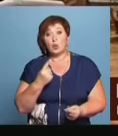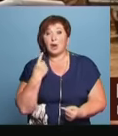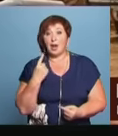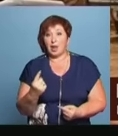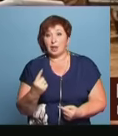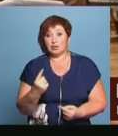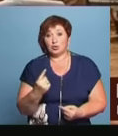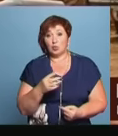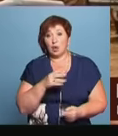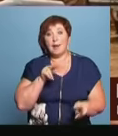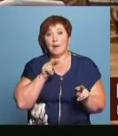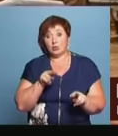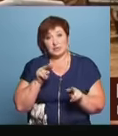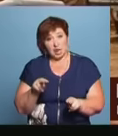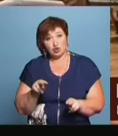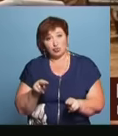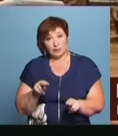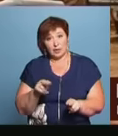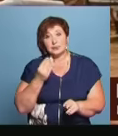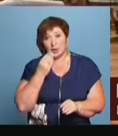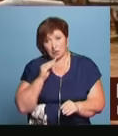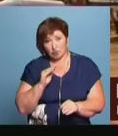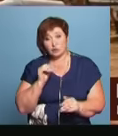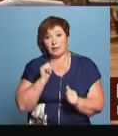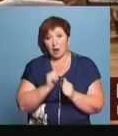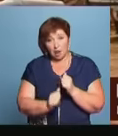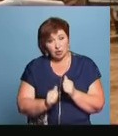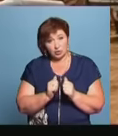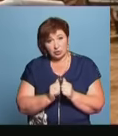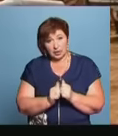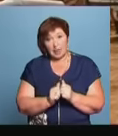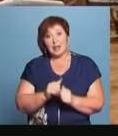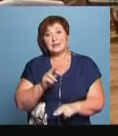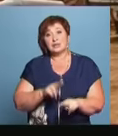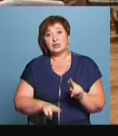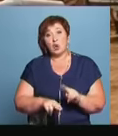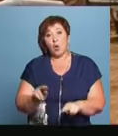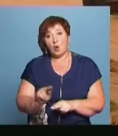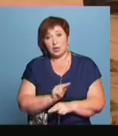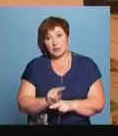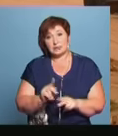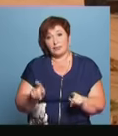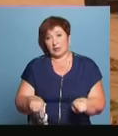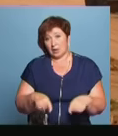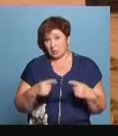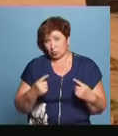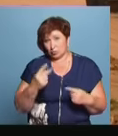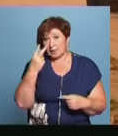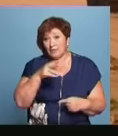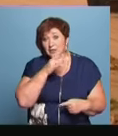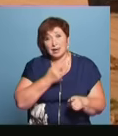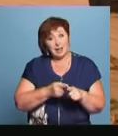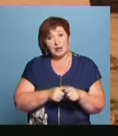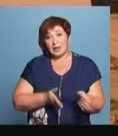сказать. Отслеживается каждый этап строительства и реконструкции. 20 лет эта